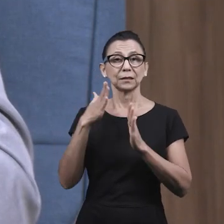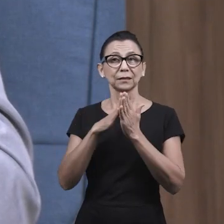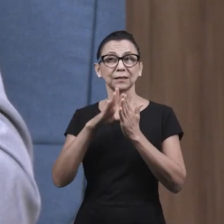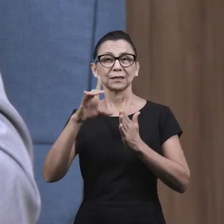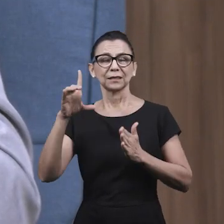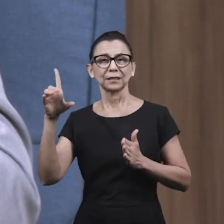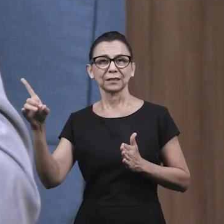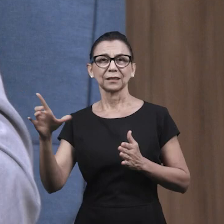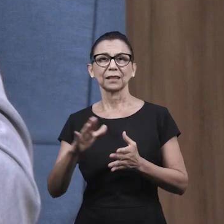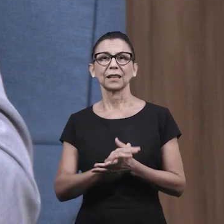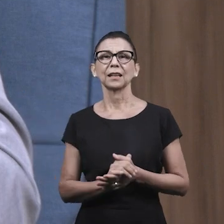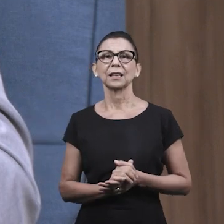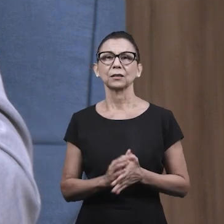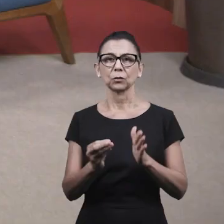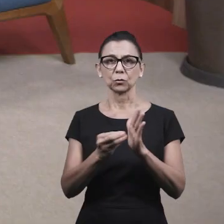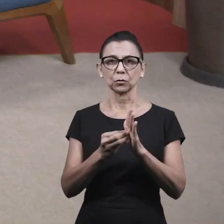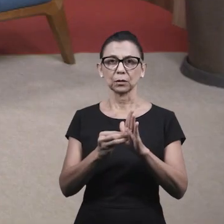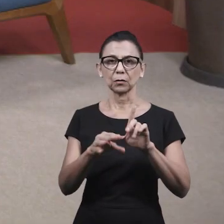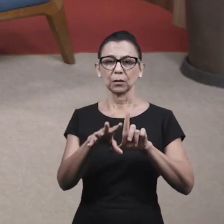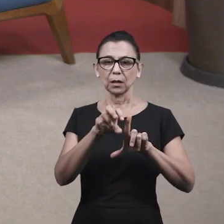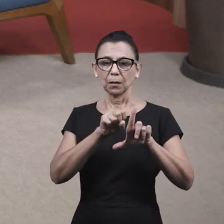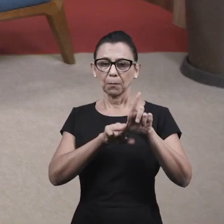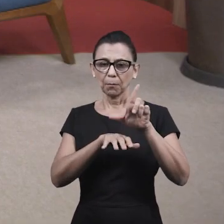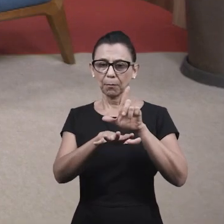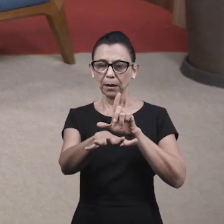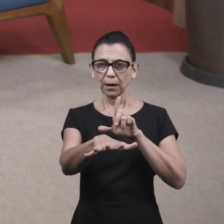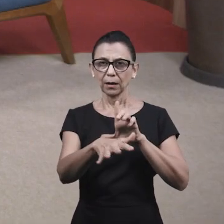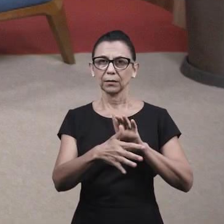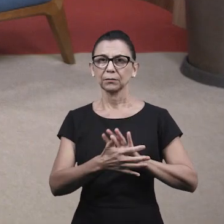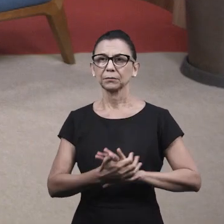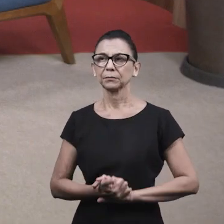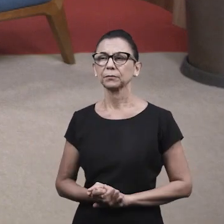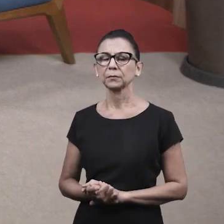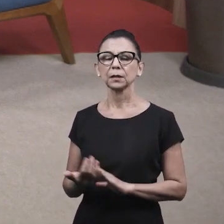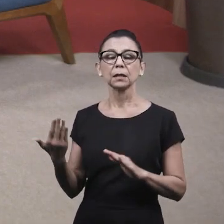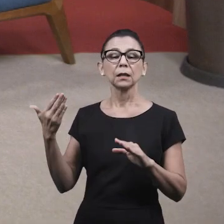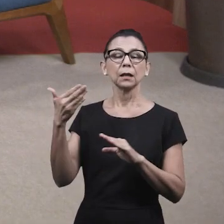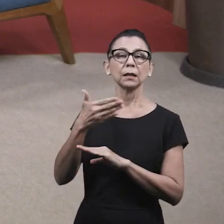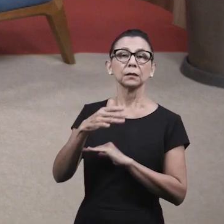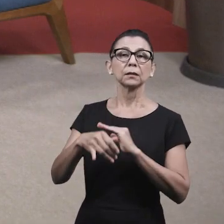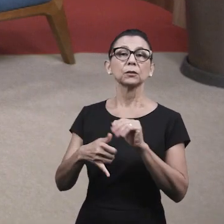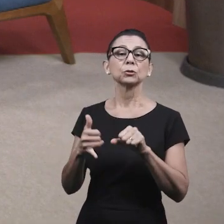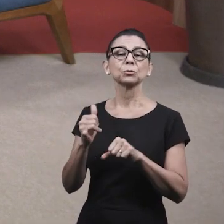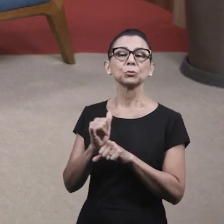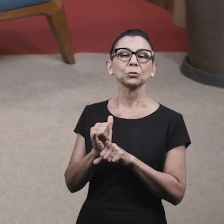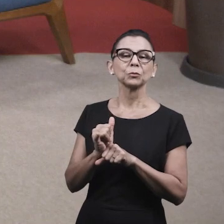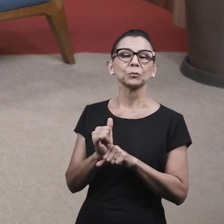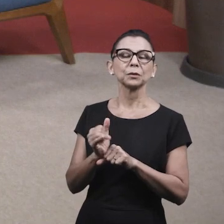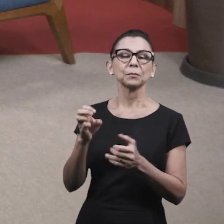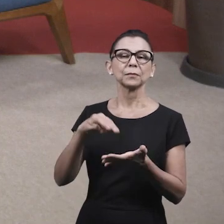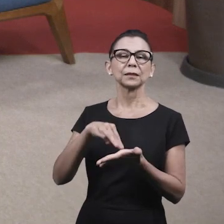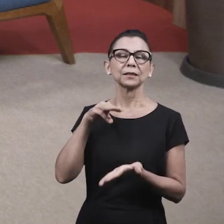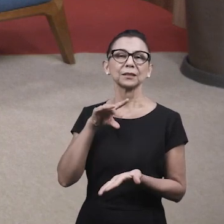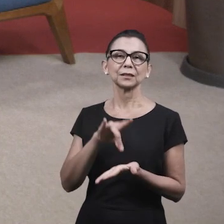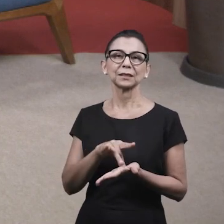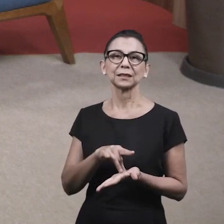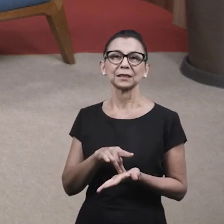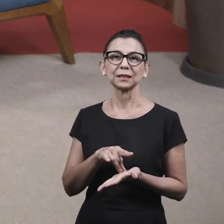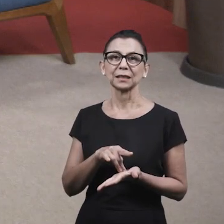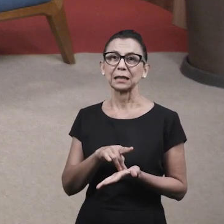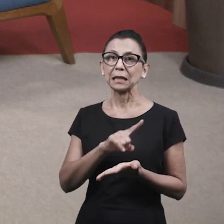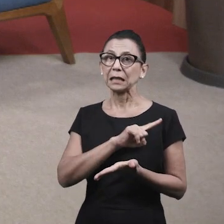partagez aussi nos contenus. Accédez aussi au canal de l'Église chrétienne Maranatha sur YouTube et ne ratez pas